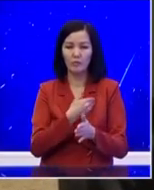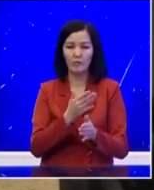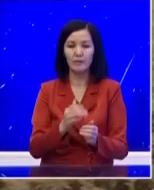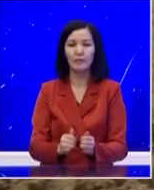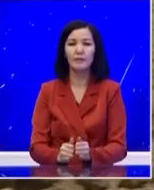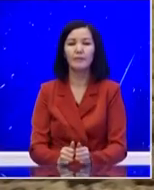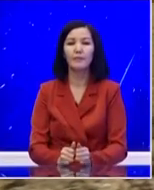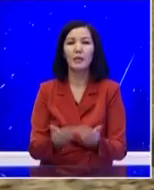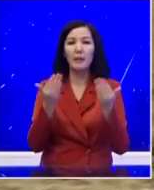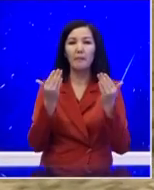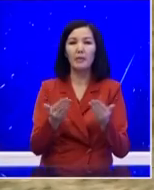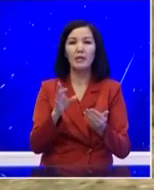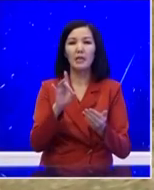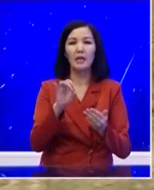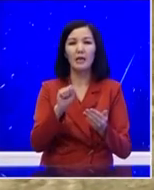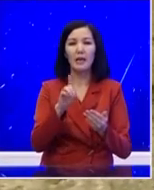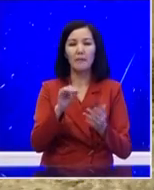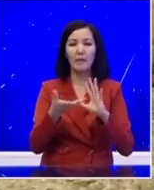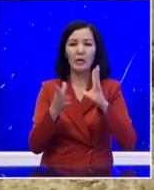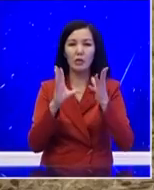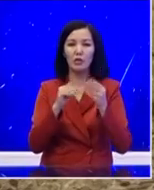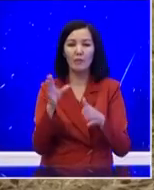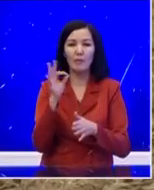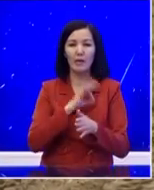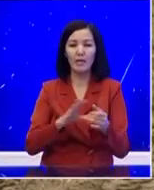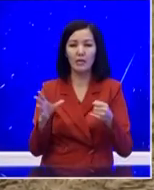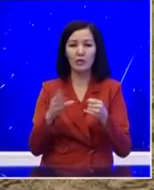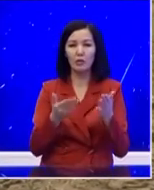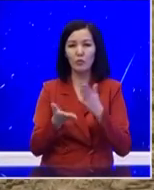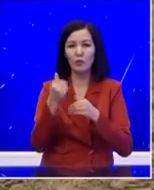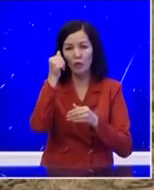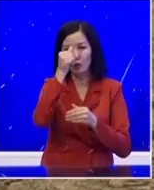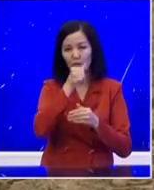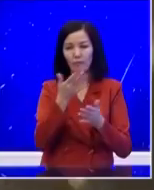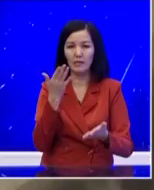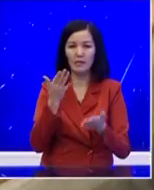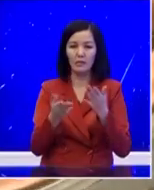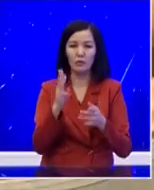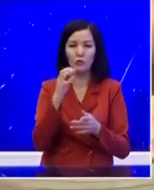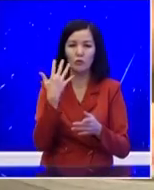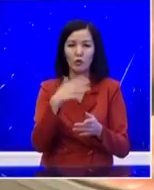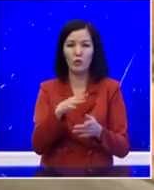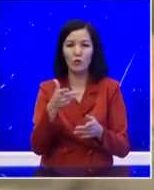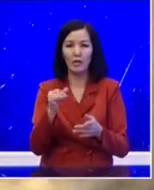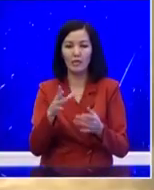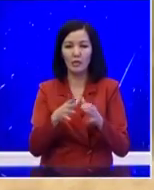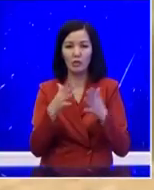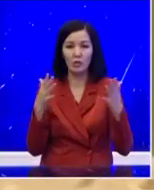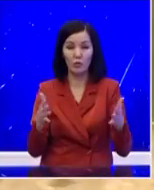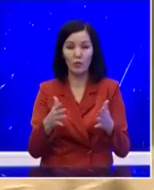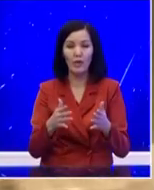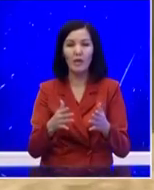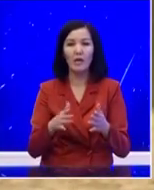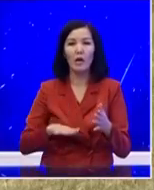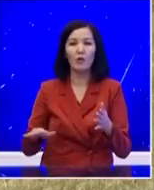ниеттеміз. Биыл Райымбек ауданында жалпы игерілетін жер көлемі өткен жылғымен салыстырғанда 350 гектарға артқан. Яғни